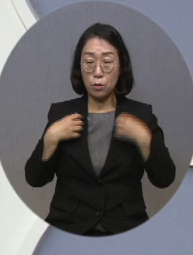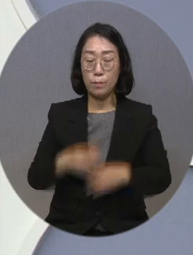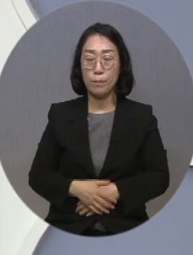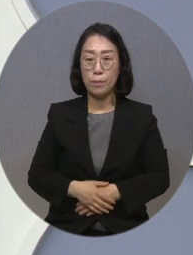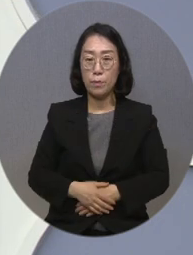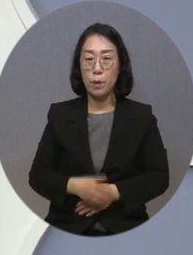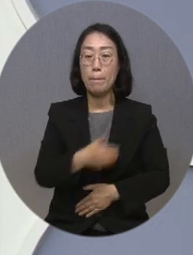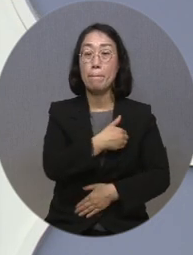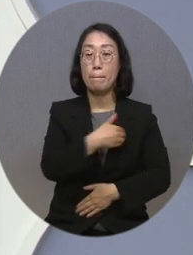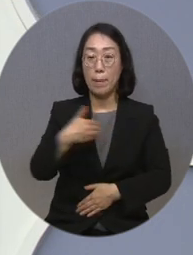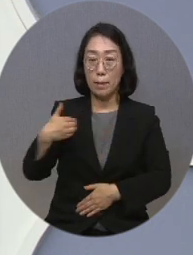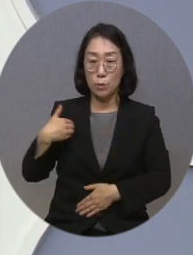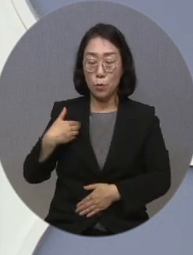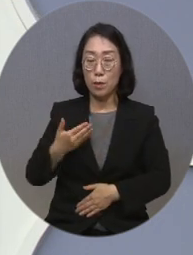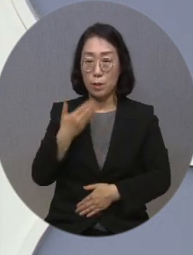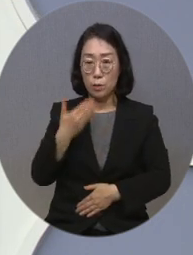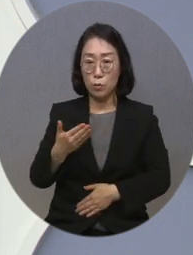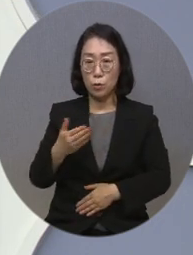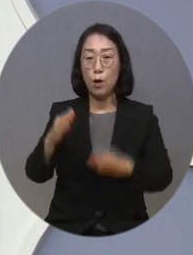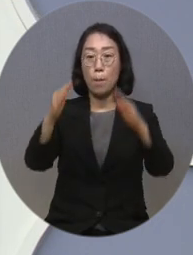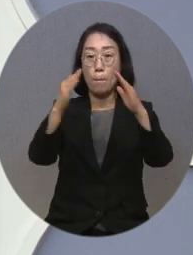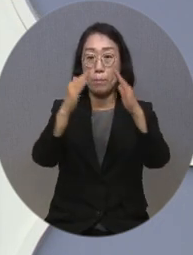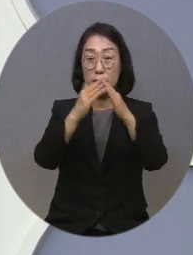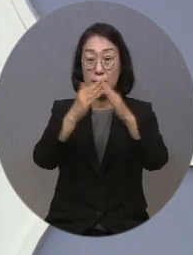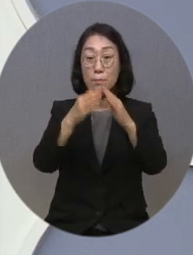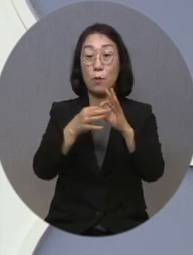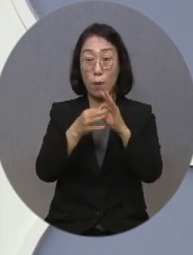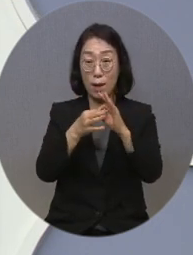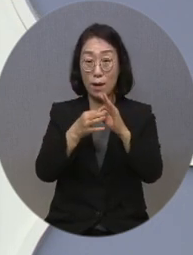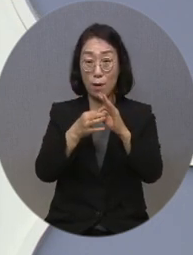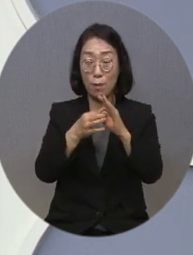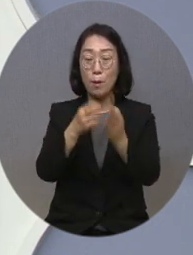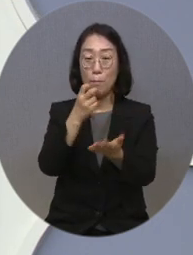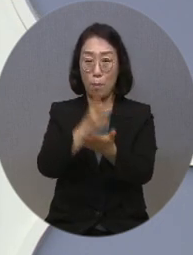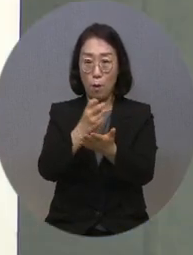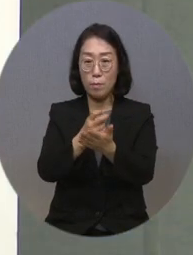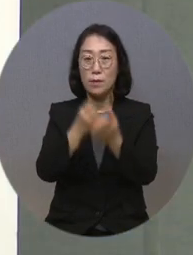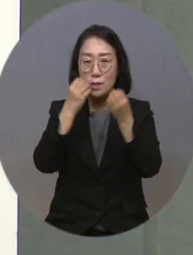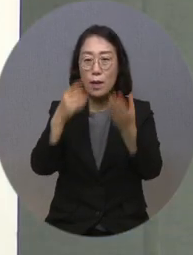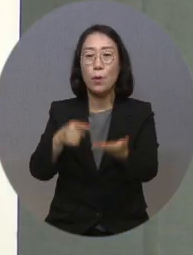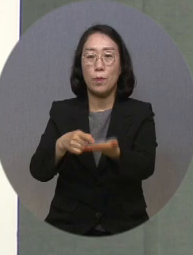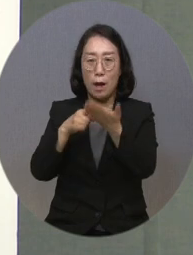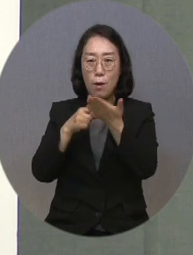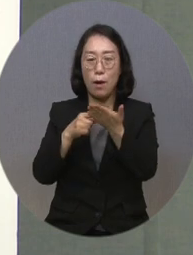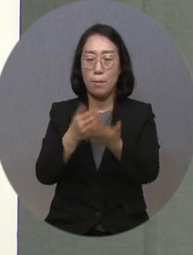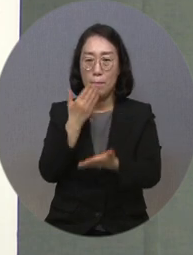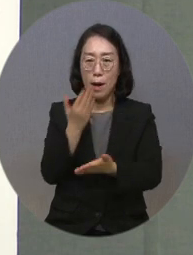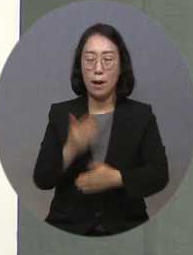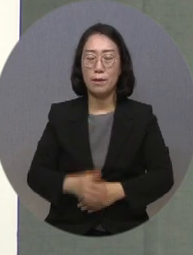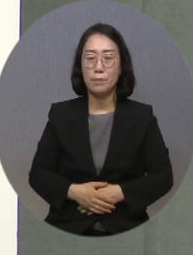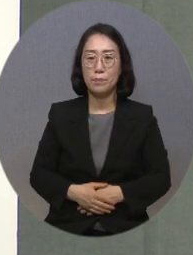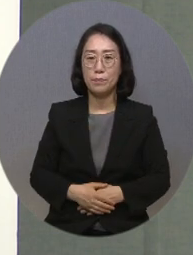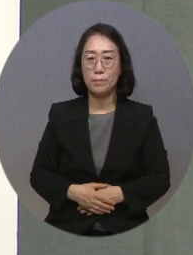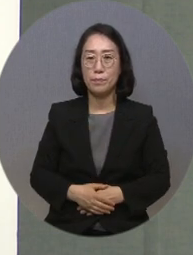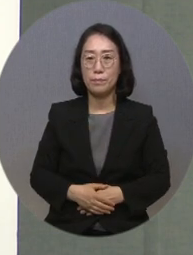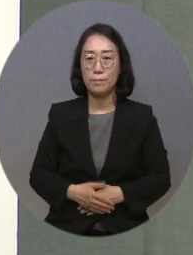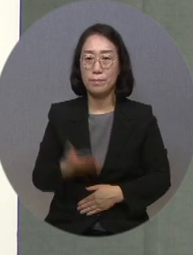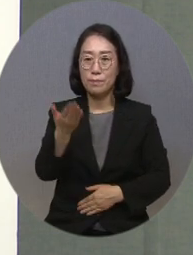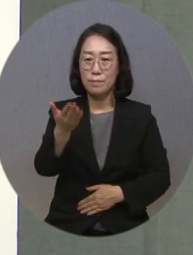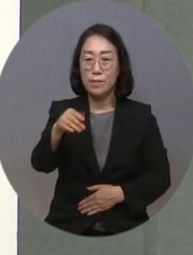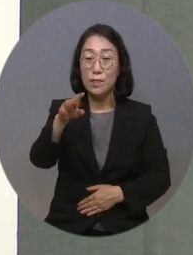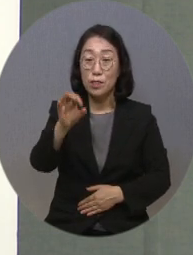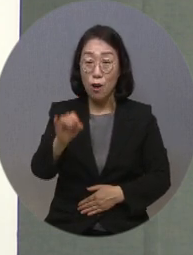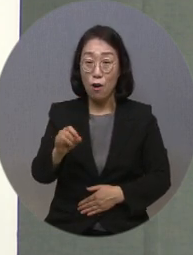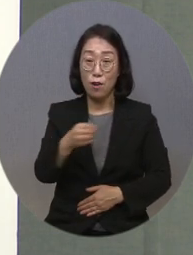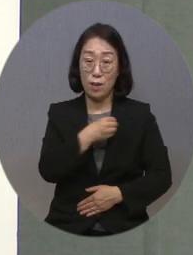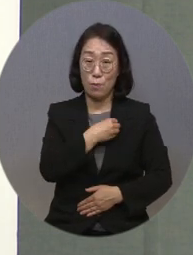국민들께서 흡족해 하시는 부동산 정책들이 하나씩 발표되지 않을까 이렇게 봅니다. 네. 우리 정